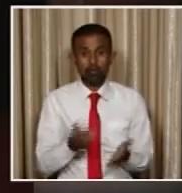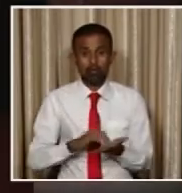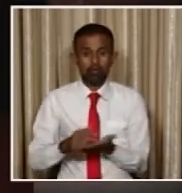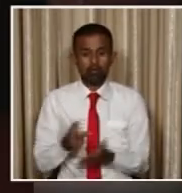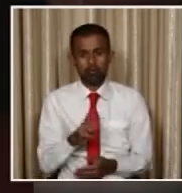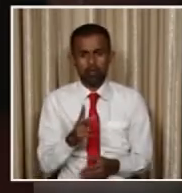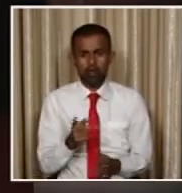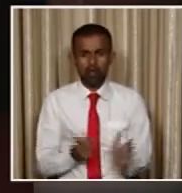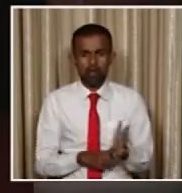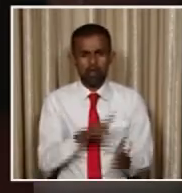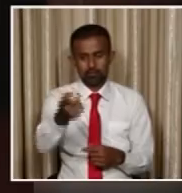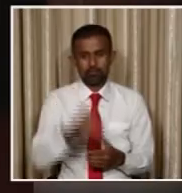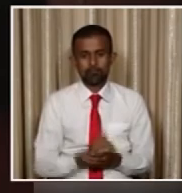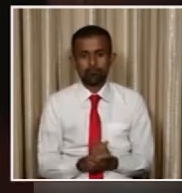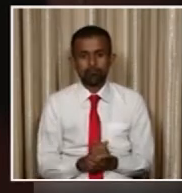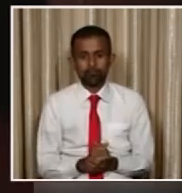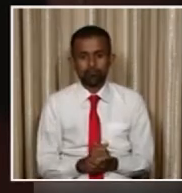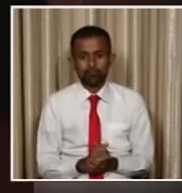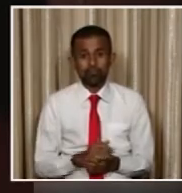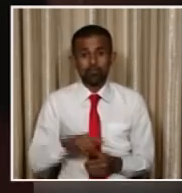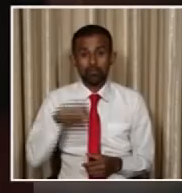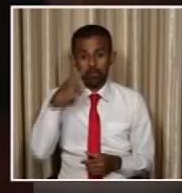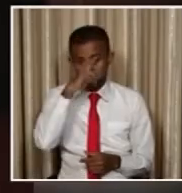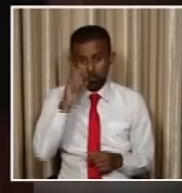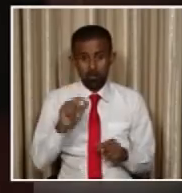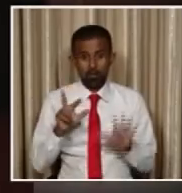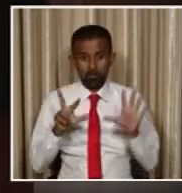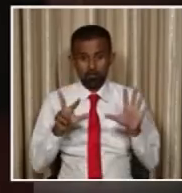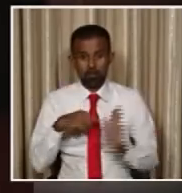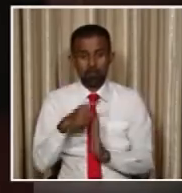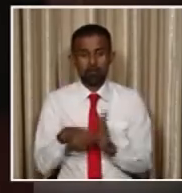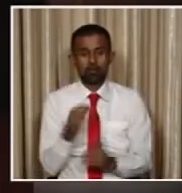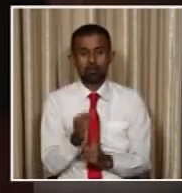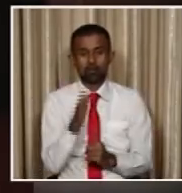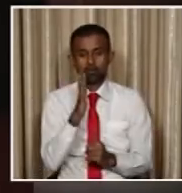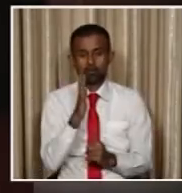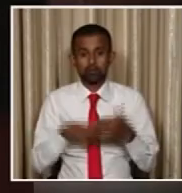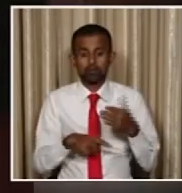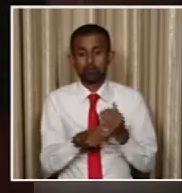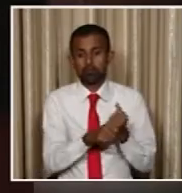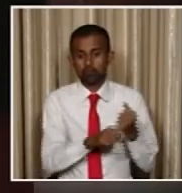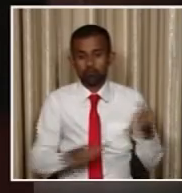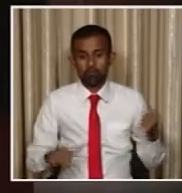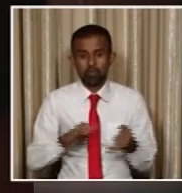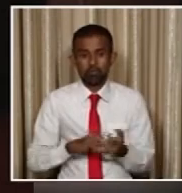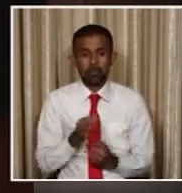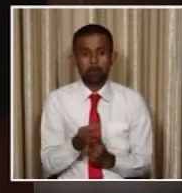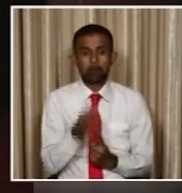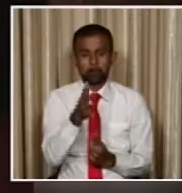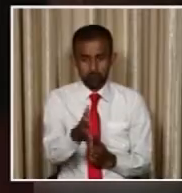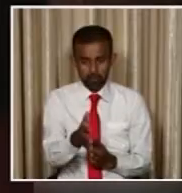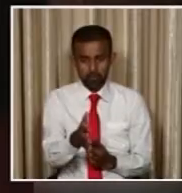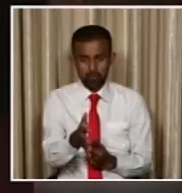වුණොත් 404,000ක් ගනී. ඊළඟ මාසේ 8 වෙනිදාට මේ රටේ ජනාධිපතිවරයා වෙන කවුරුත් නෙමෙයි සජිත් ප්‍රේමදාස